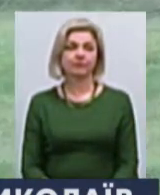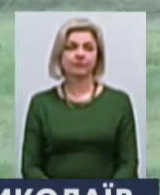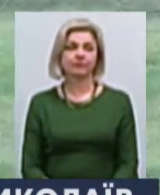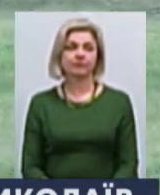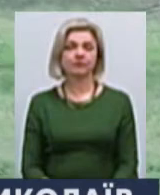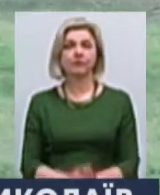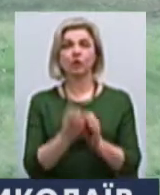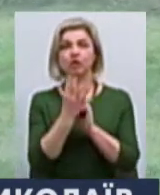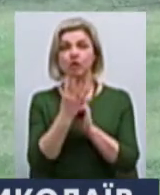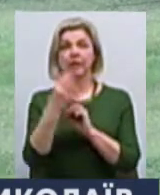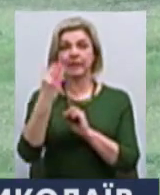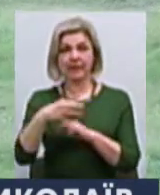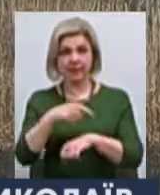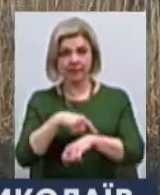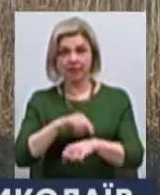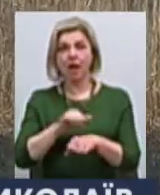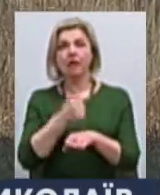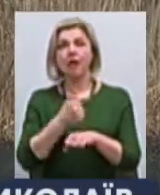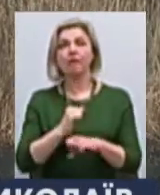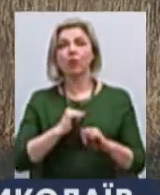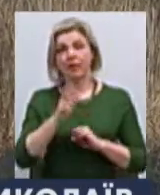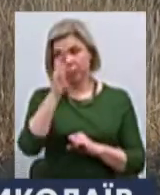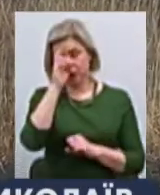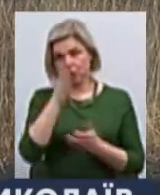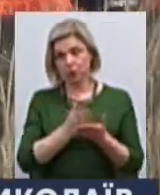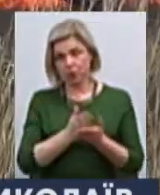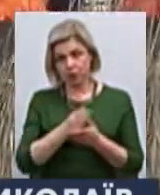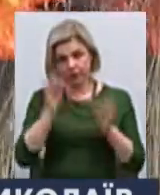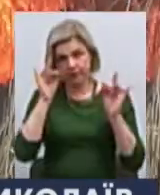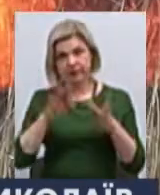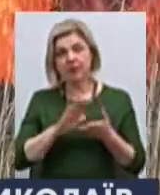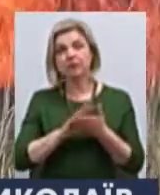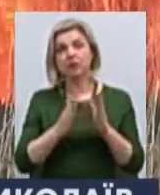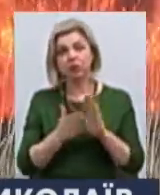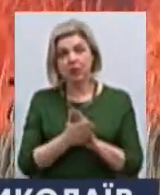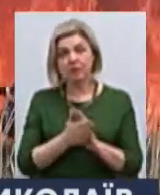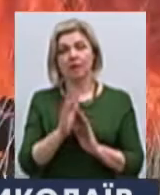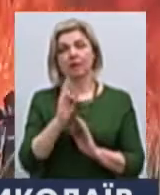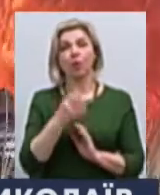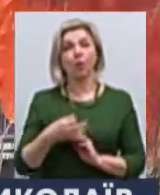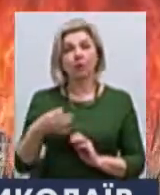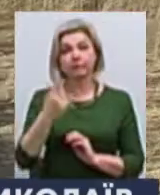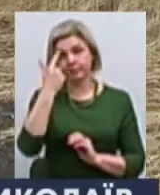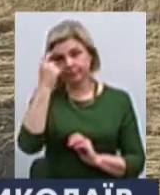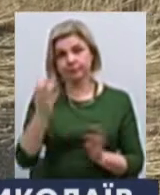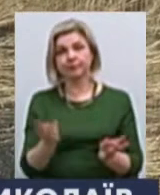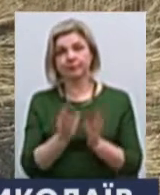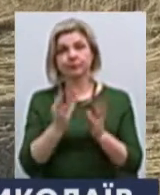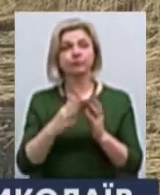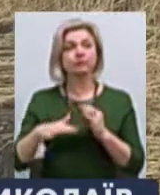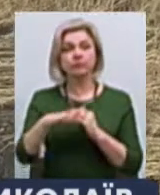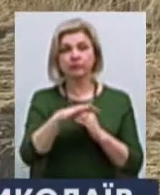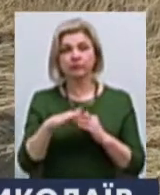О 14.30 до Головного управління Державної служби України з надзвичайних ситуацій Миколаївській області повідомили про пожежу очерету в